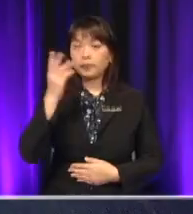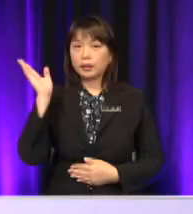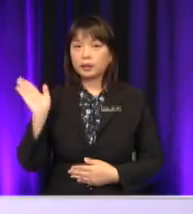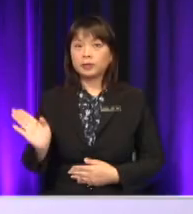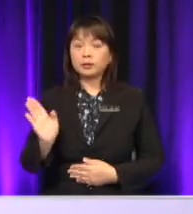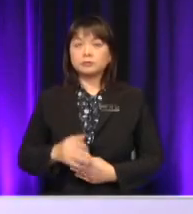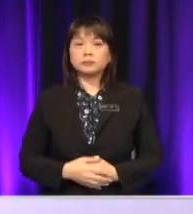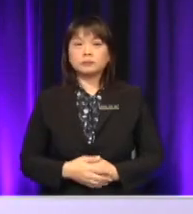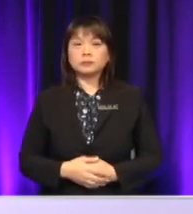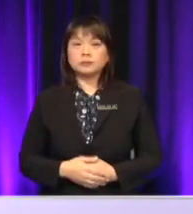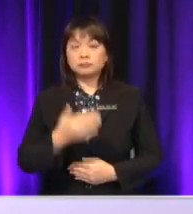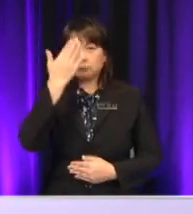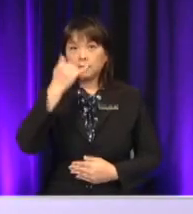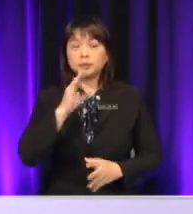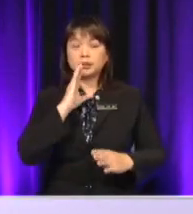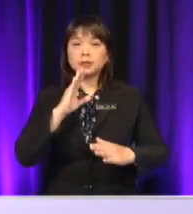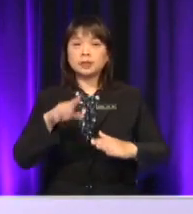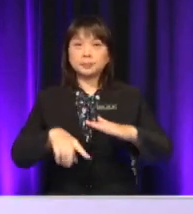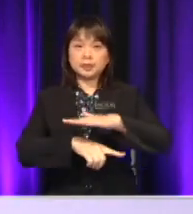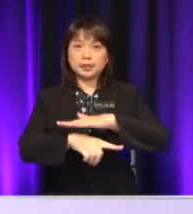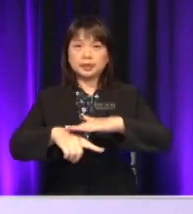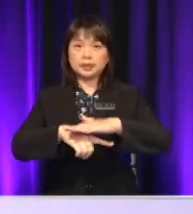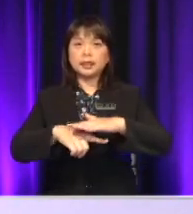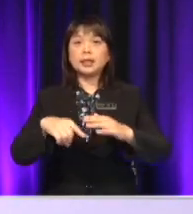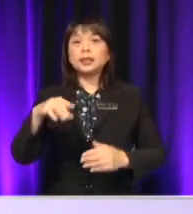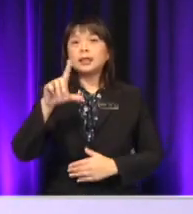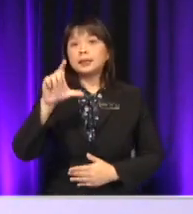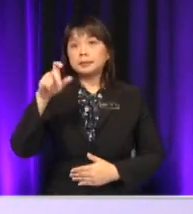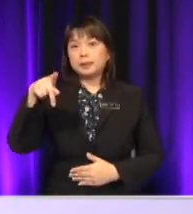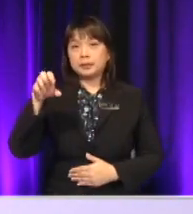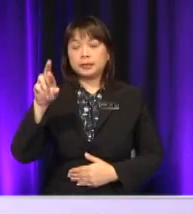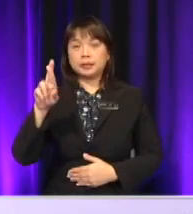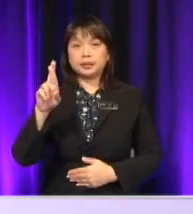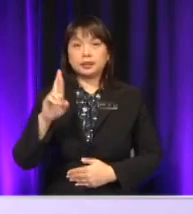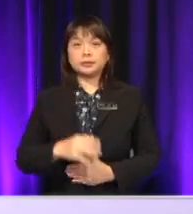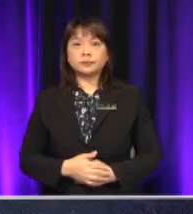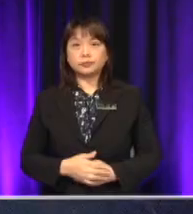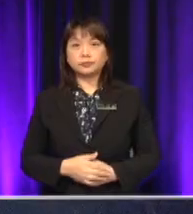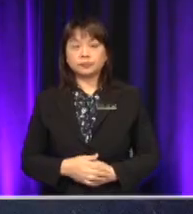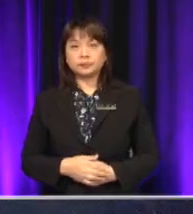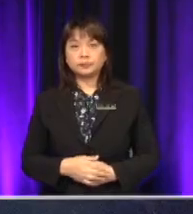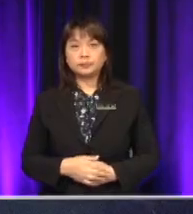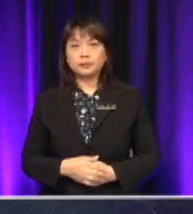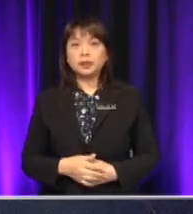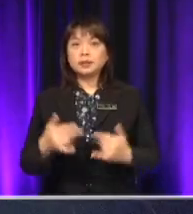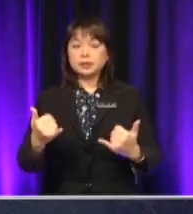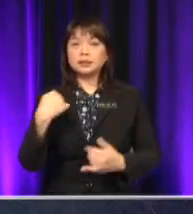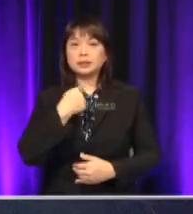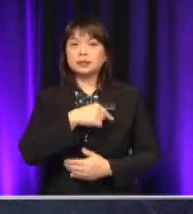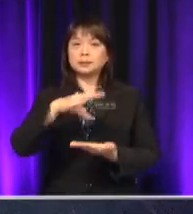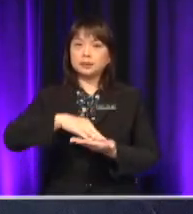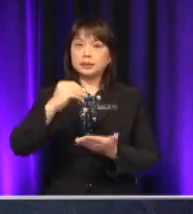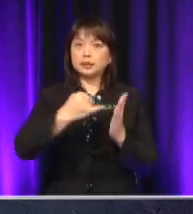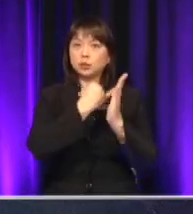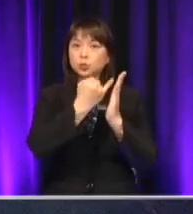kelalang dasar lepeh, cikgu? Sebab dasar dia lepeh. Sebab dasarnya lepeh. Ya. Okey, boleh. Okey, sekarang kita nak belajar melukis pula. Baik. Okey, boleh tak